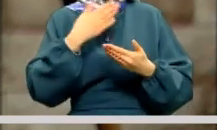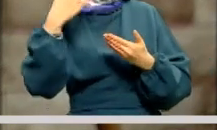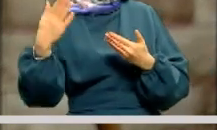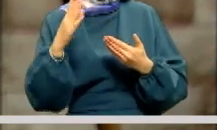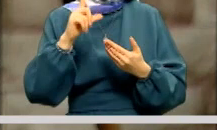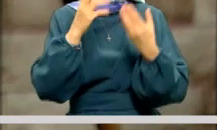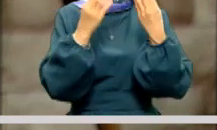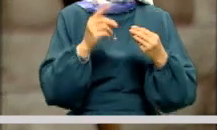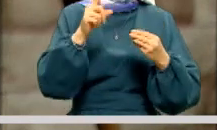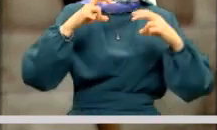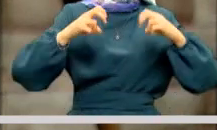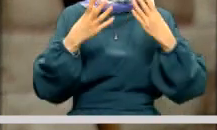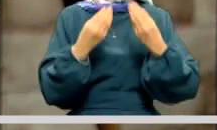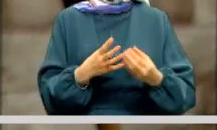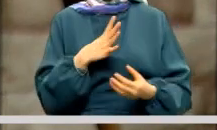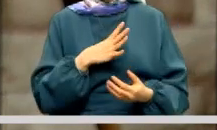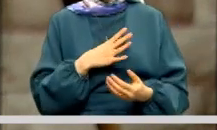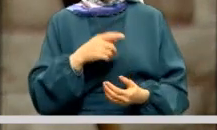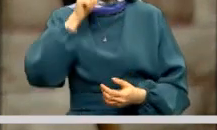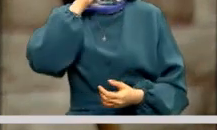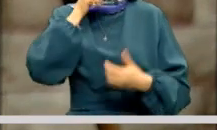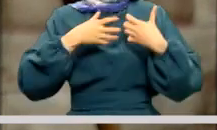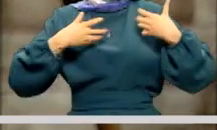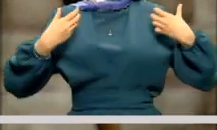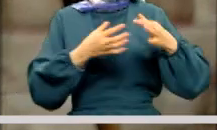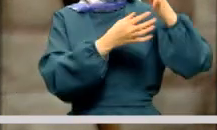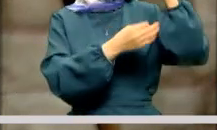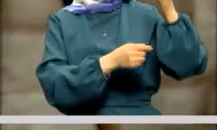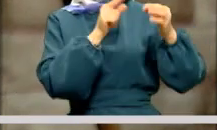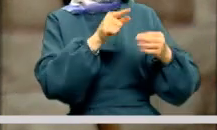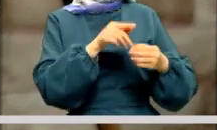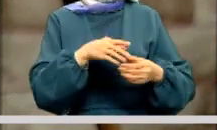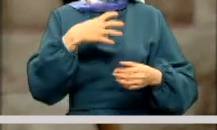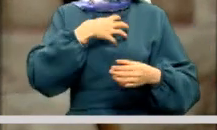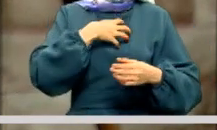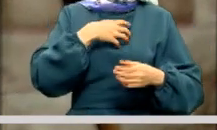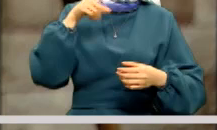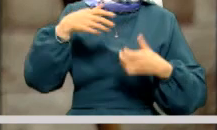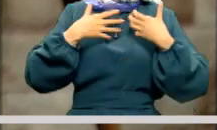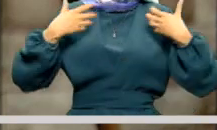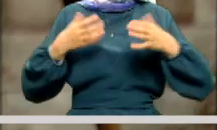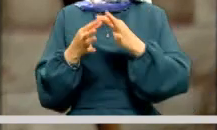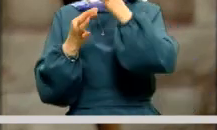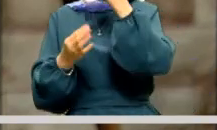husus Mümin güvenen insandır Kendisi de güvenilen insandır Dolayısıyla Peygamberimizin